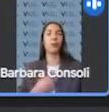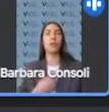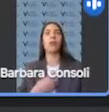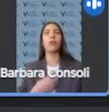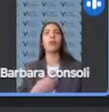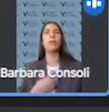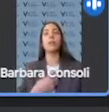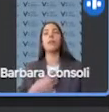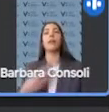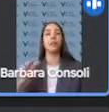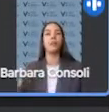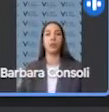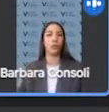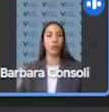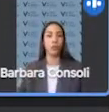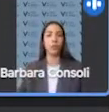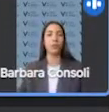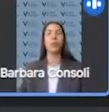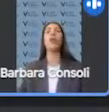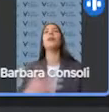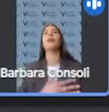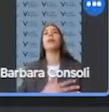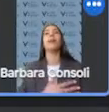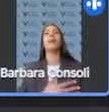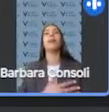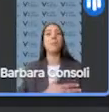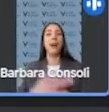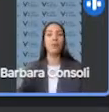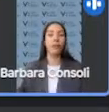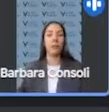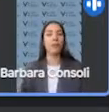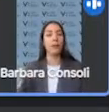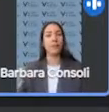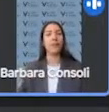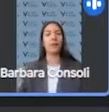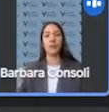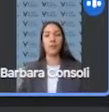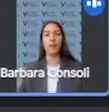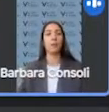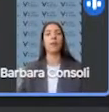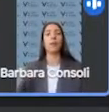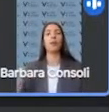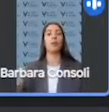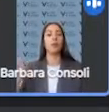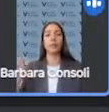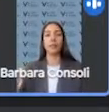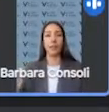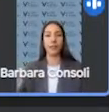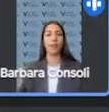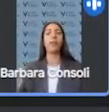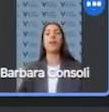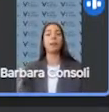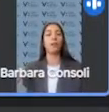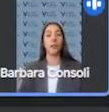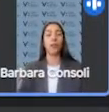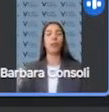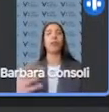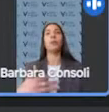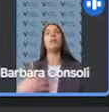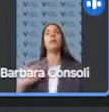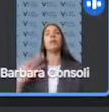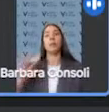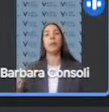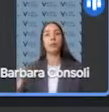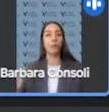Per riportarvi la mia esperienza, io ho fatto il liceo scientifico e amavo la matematica, la fisica, quindi amavo le cose sintetiche, le cose